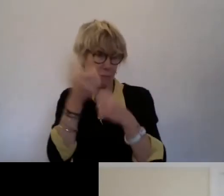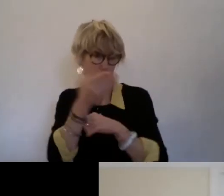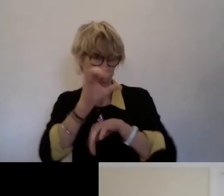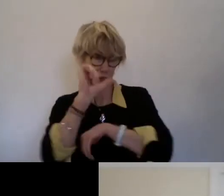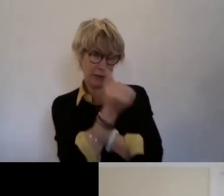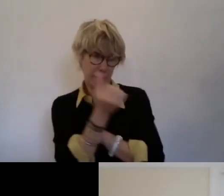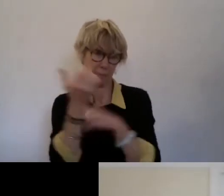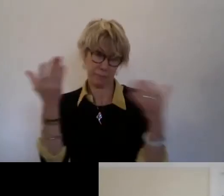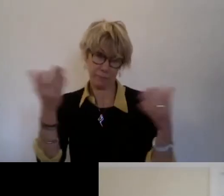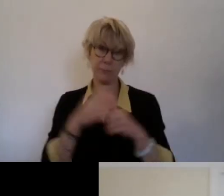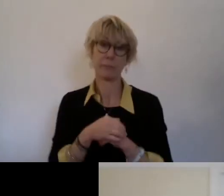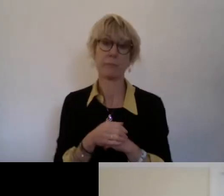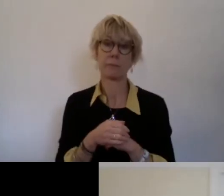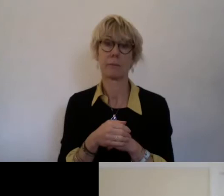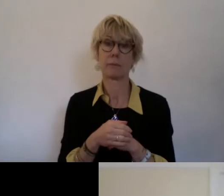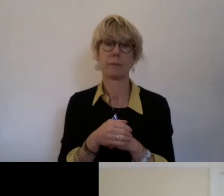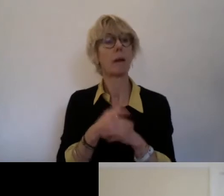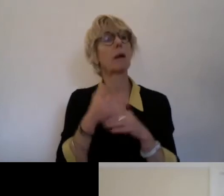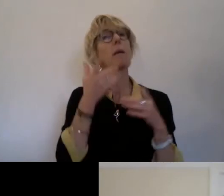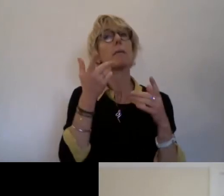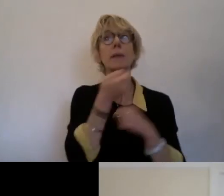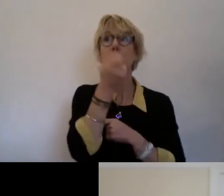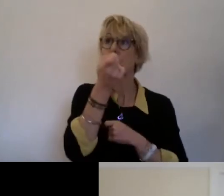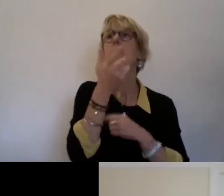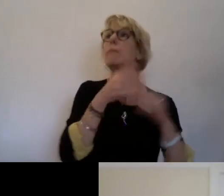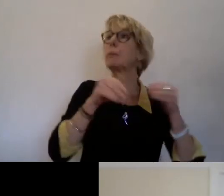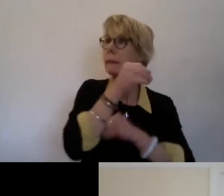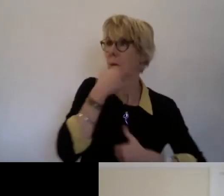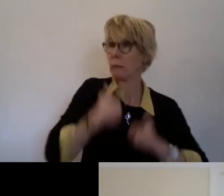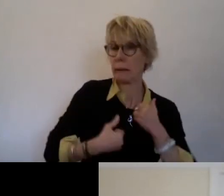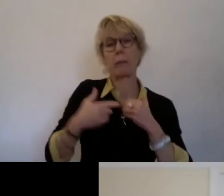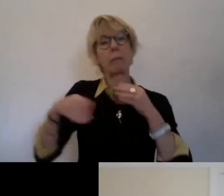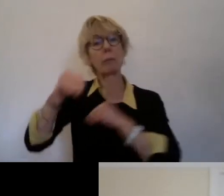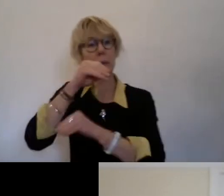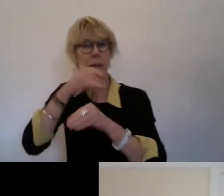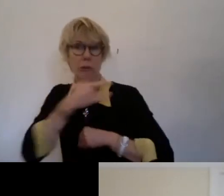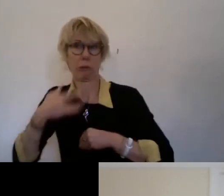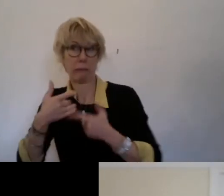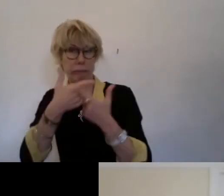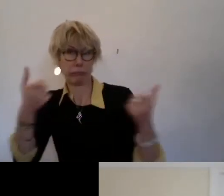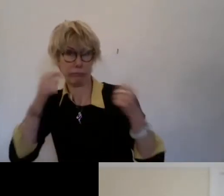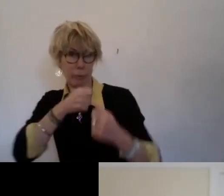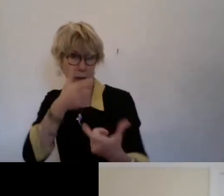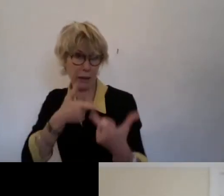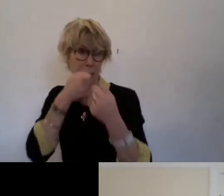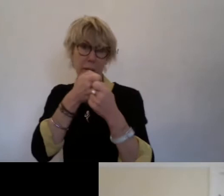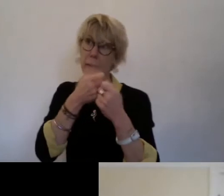nos publics, donc des publics de l'accessibilité, du handicap et du monde de la santé. On peut adapter la durée d'intervention,